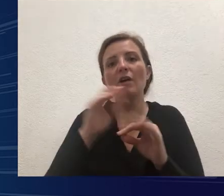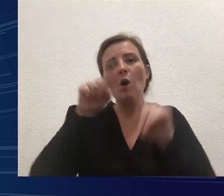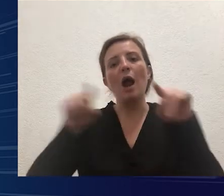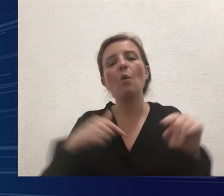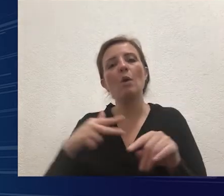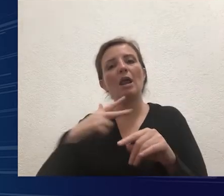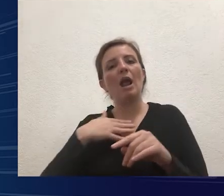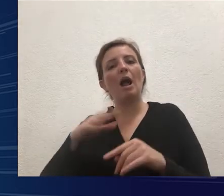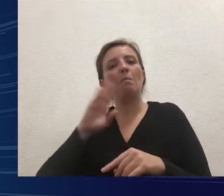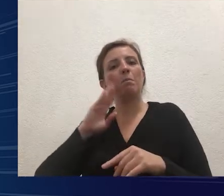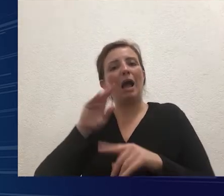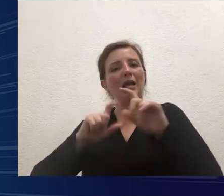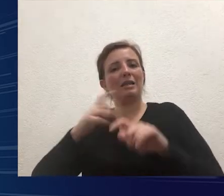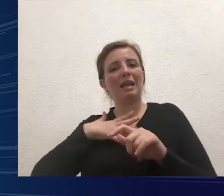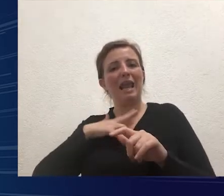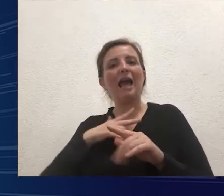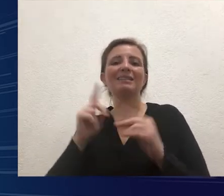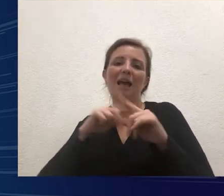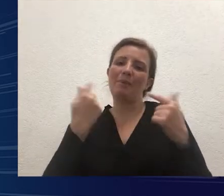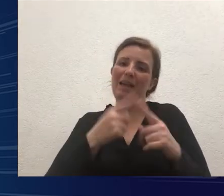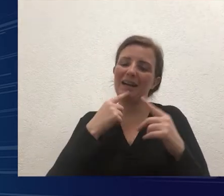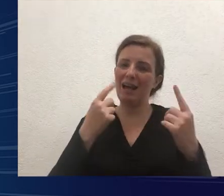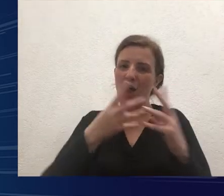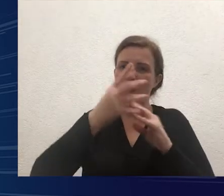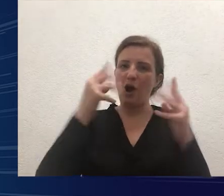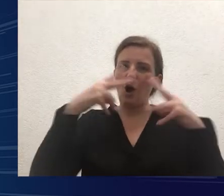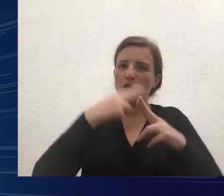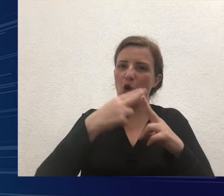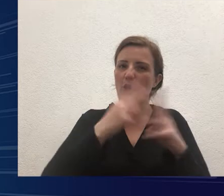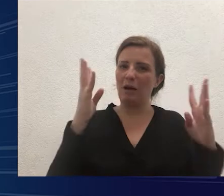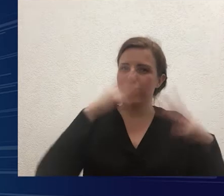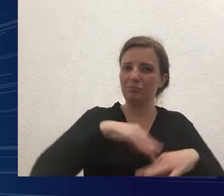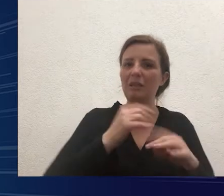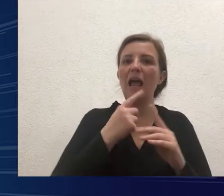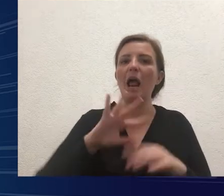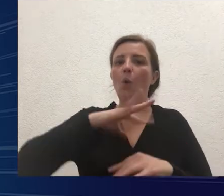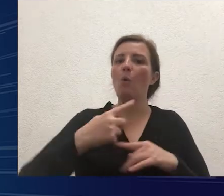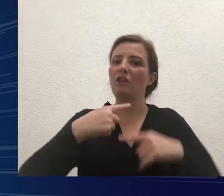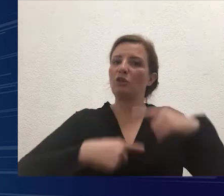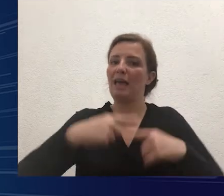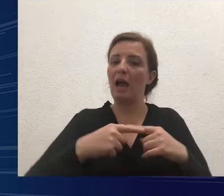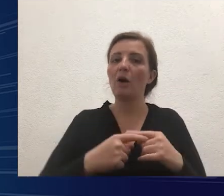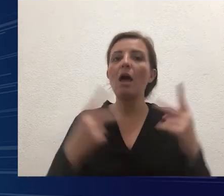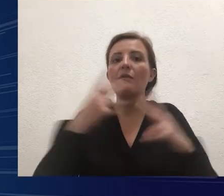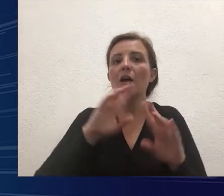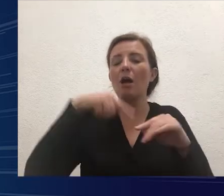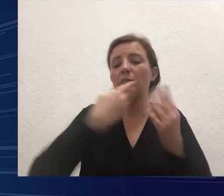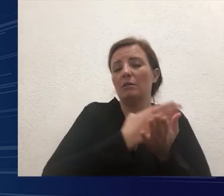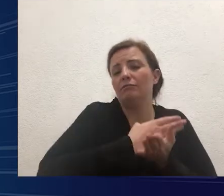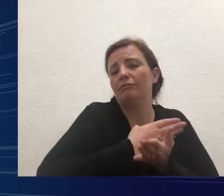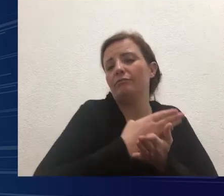ambivalente che alcuni padri che avevano avuto rispetto alla caduta di roma nel quinto secolo è un